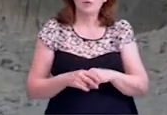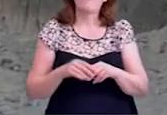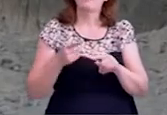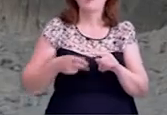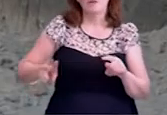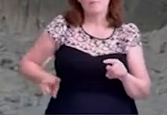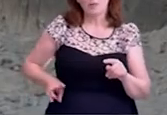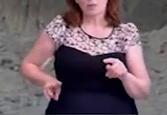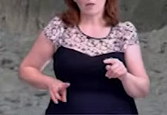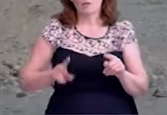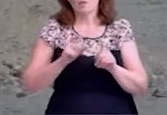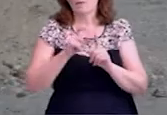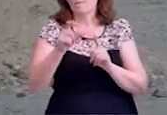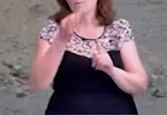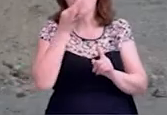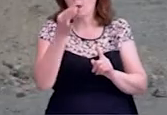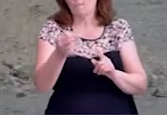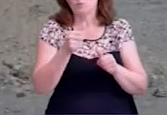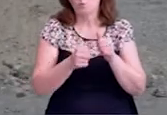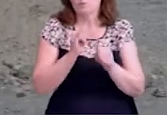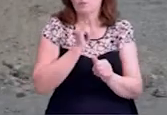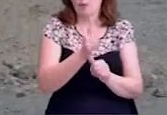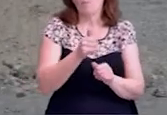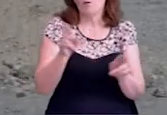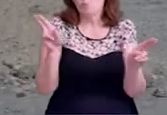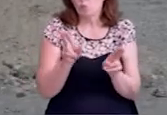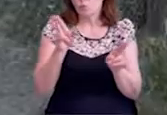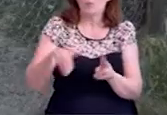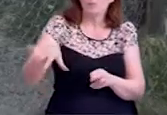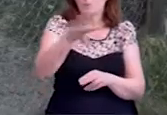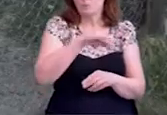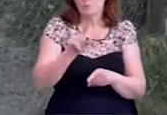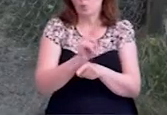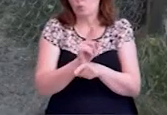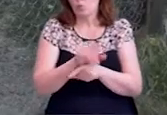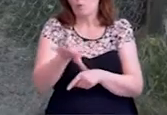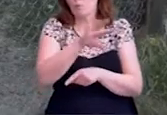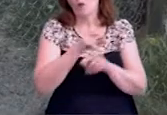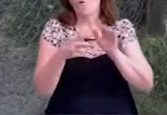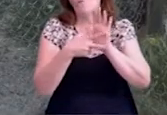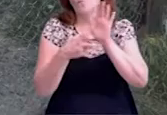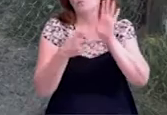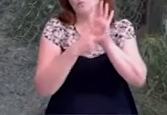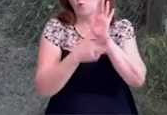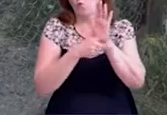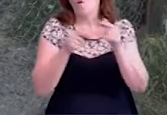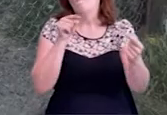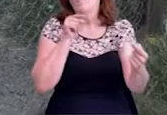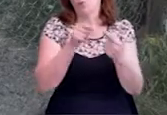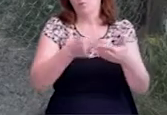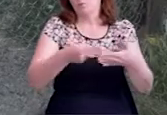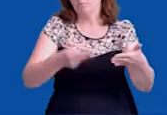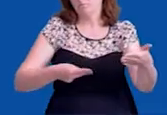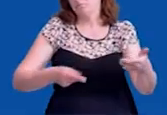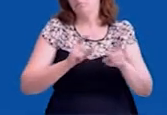підприємства Микола Гоголь каже, заправка будується з дотриманням усіх норм. 880 зібраних підписів проти її зведення